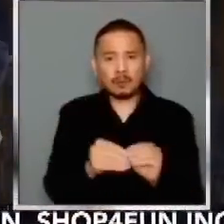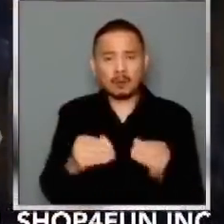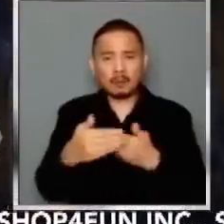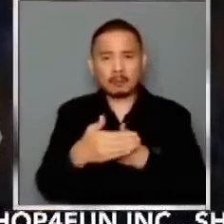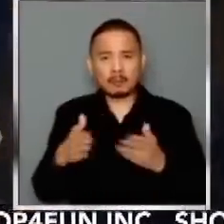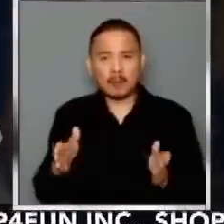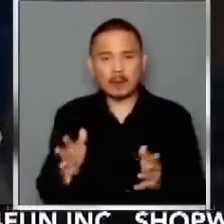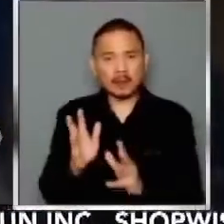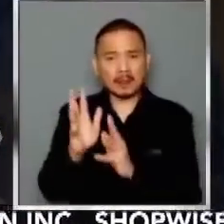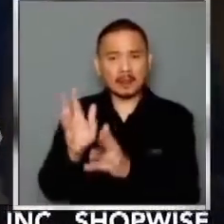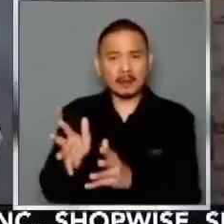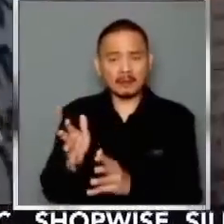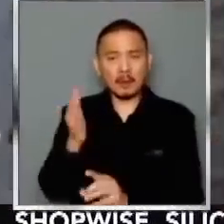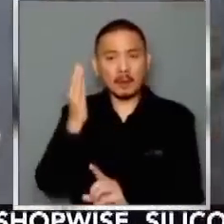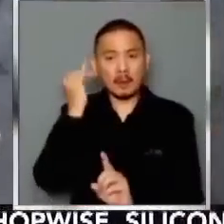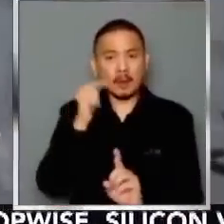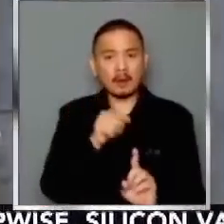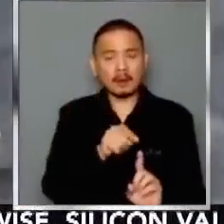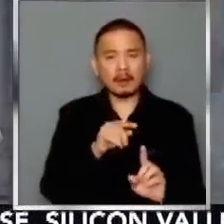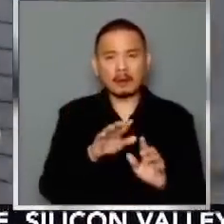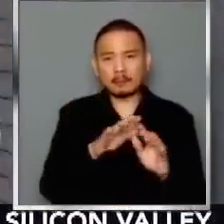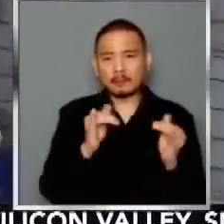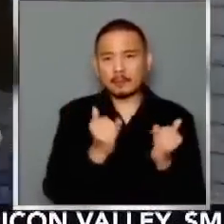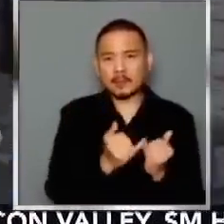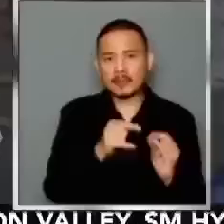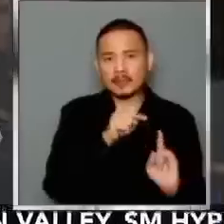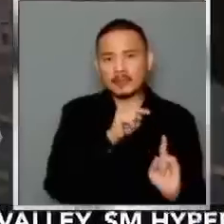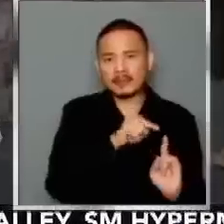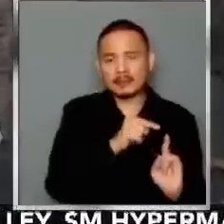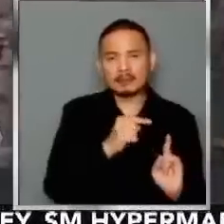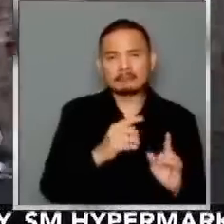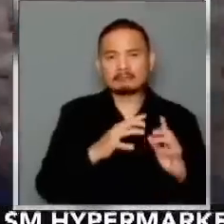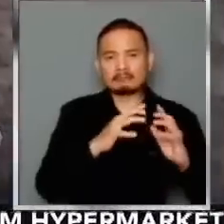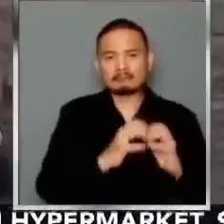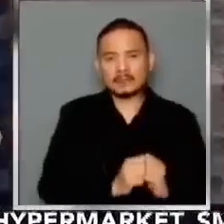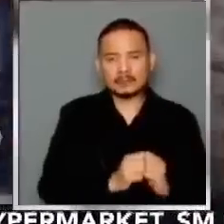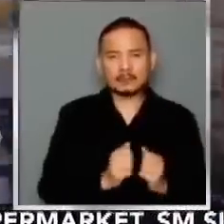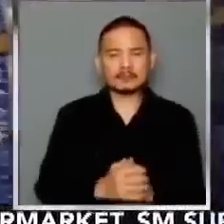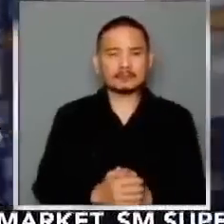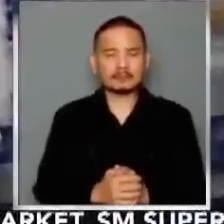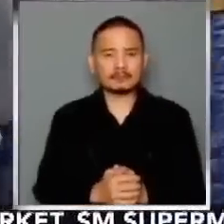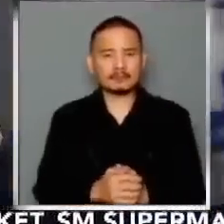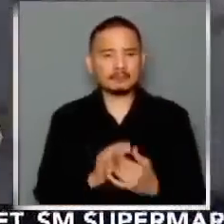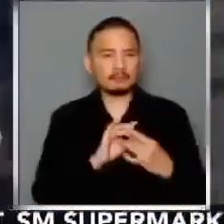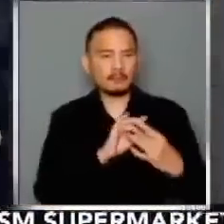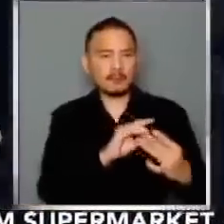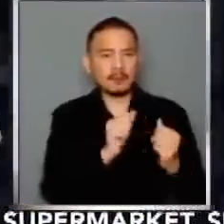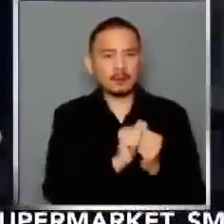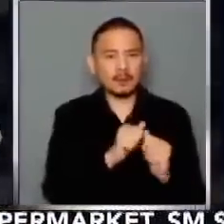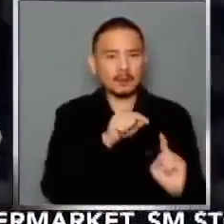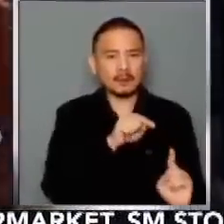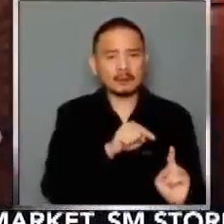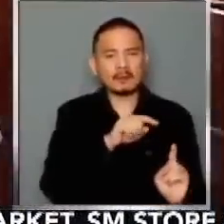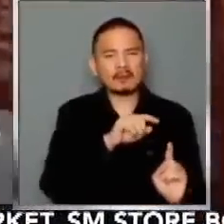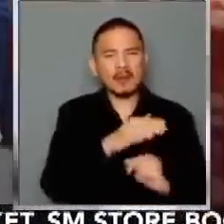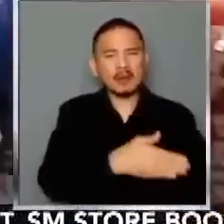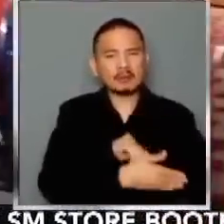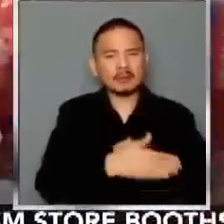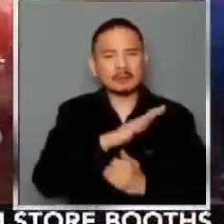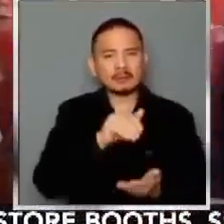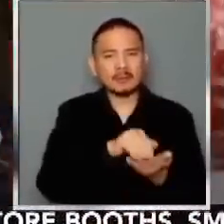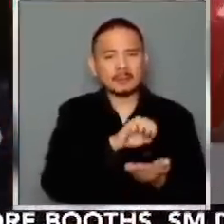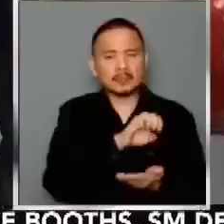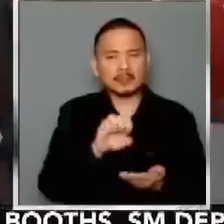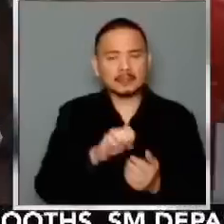makarating nas pipinas ng pinagpadalhan delivery company na nasa Middle East ibig sabihin hindi nag-iwan ng